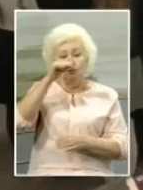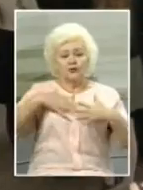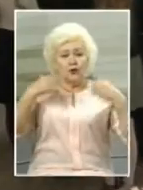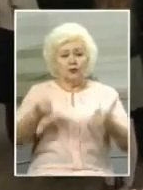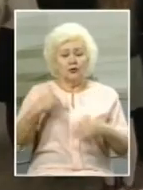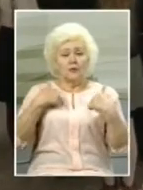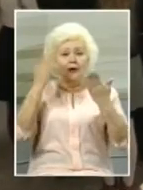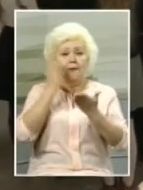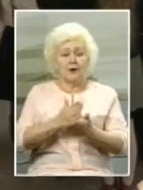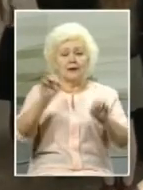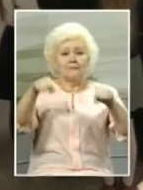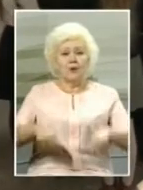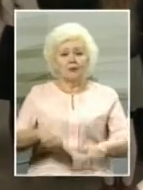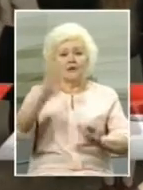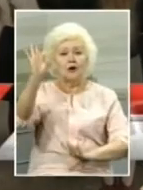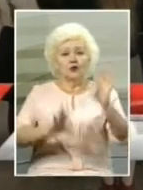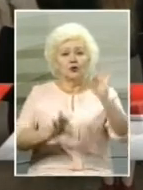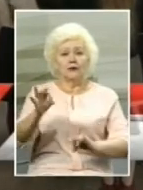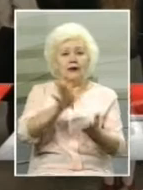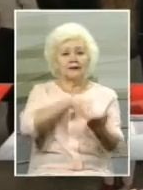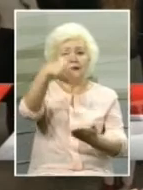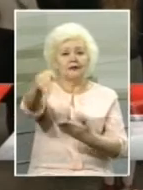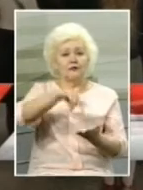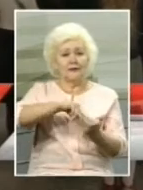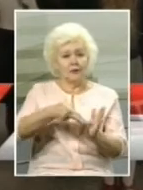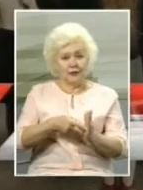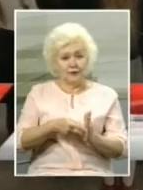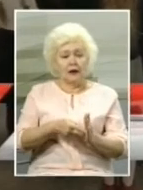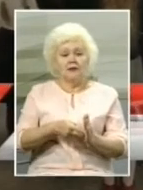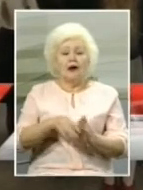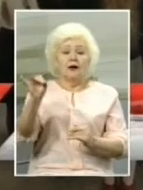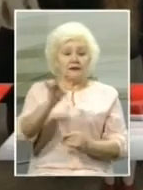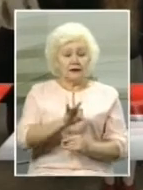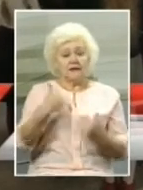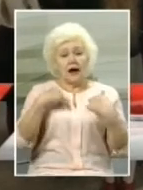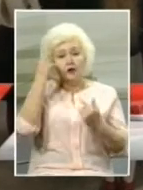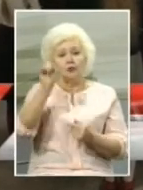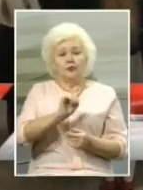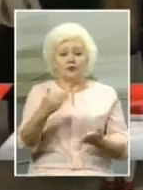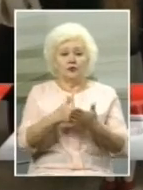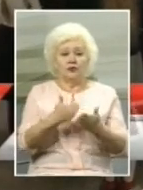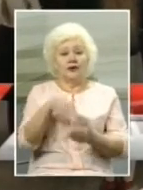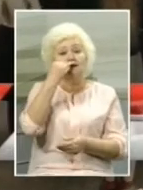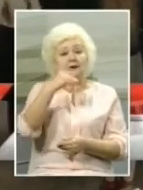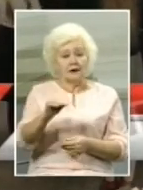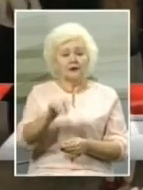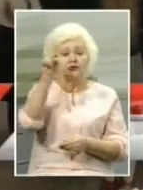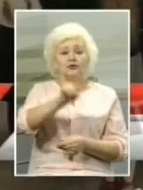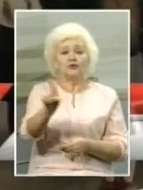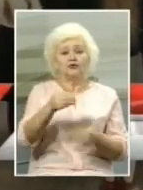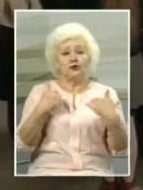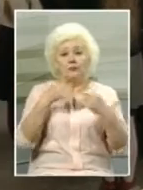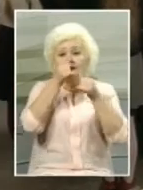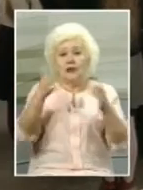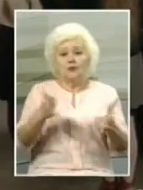Ми маємо право коригувати своє календарне планування. Ну і я думаю, що це навіть краще, тому що ми не